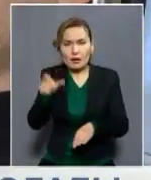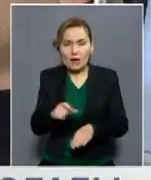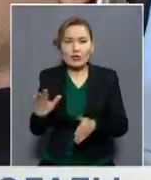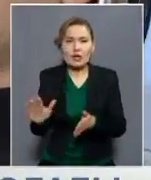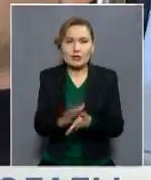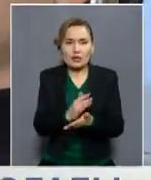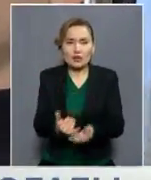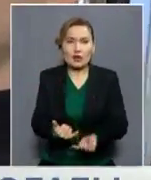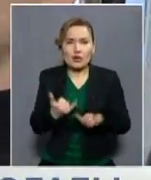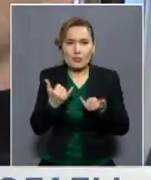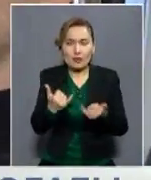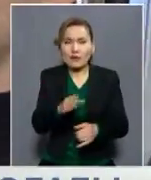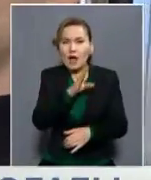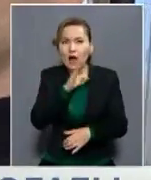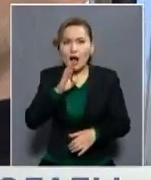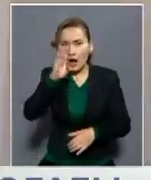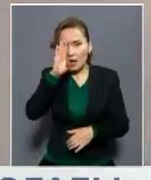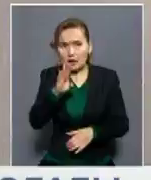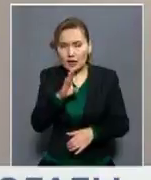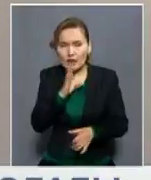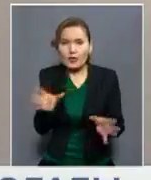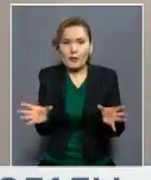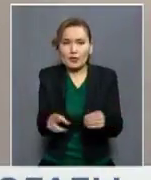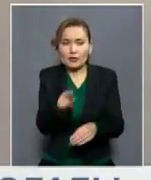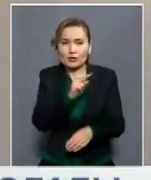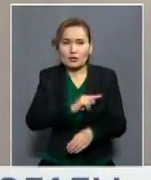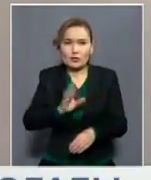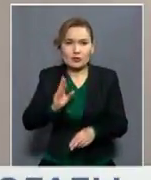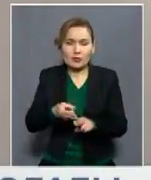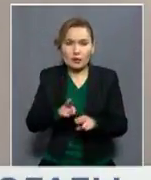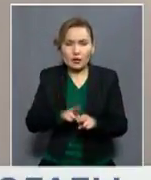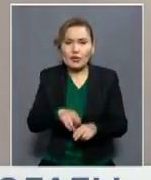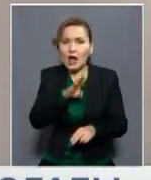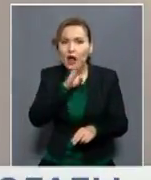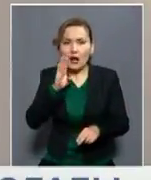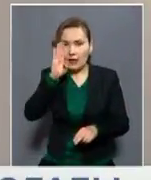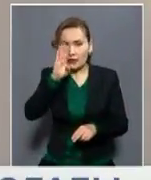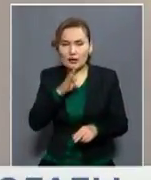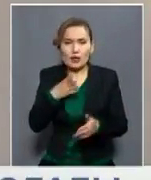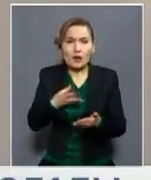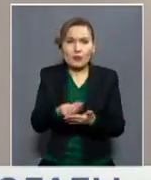отыр. Ата-аналар да мектеппен әкімшілікте шығынданбайды. Егер мұғалімдер бұл